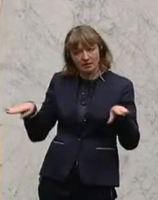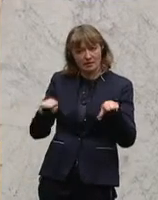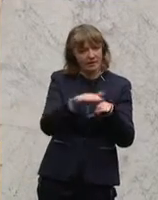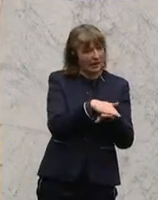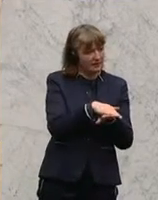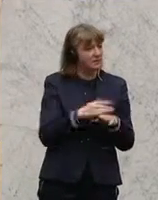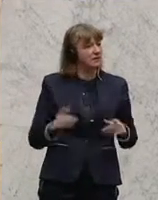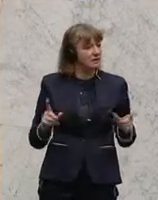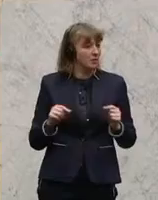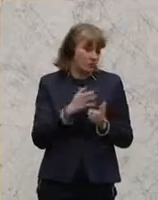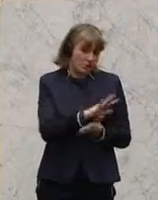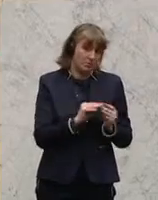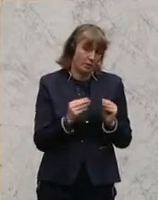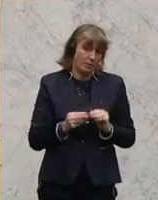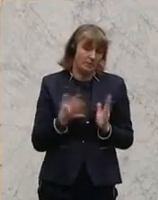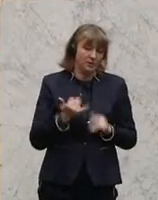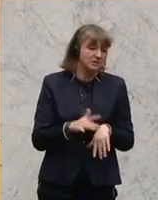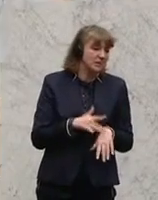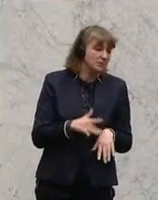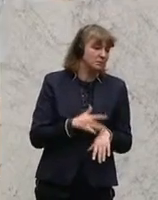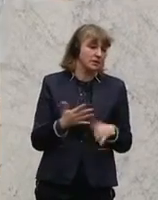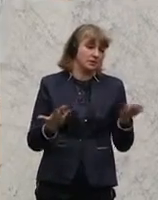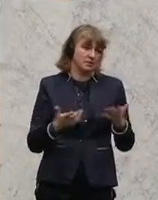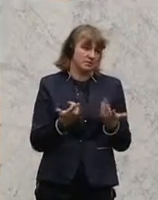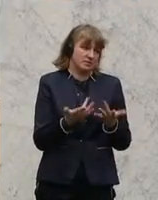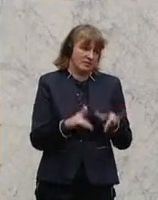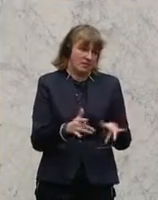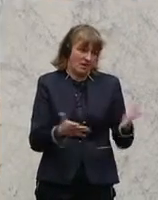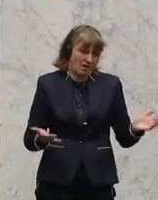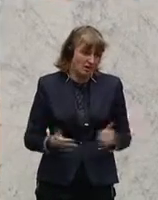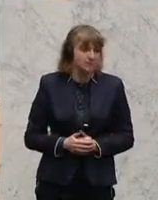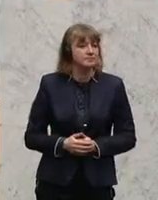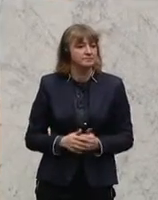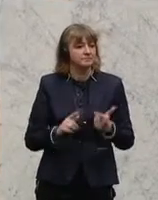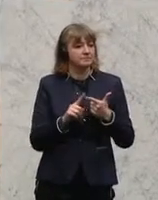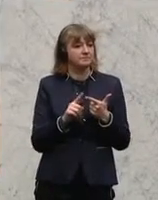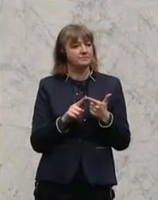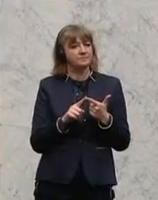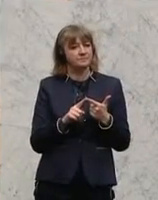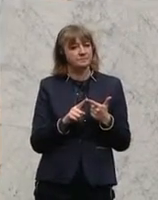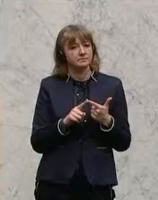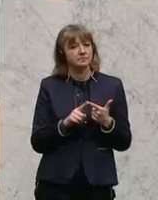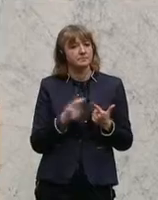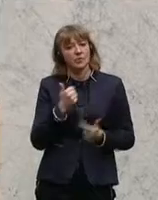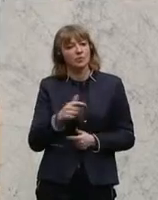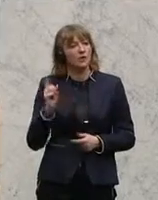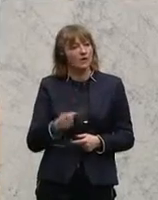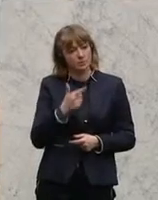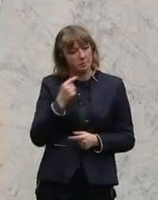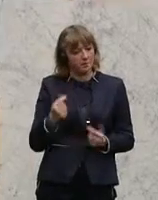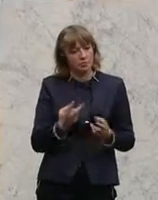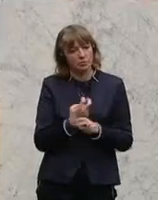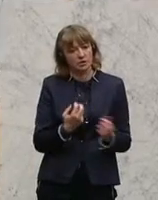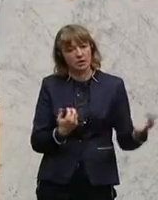Ihr Problem, dass Sie jede Sensibilität vermissen lassen. Zweiter Punkt. 100.000 Menschen sind